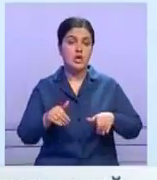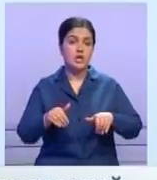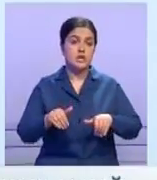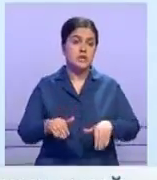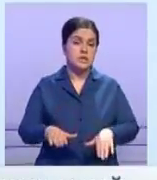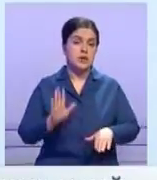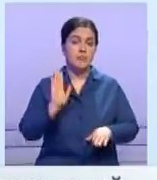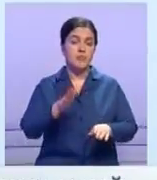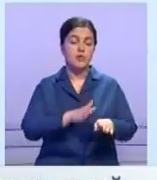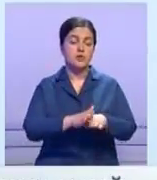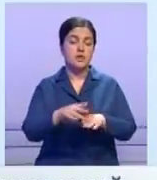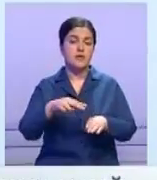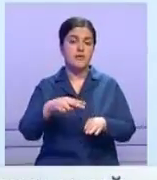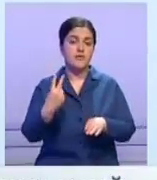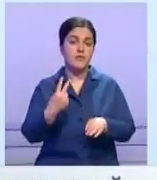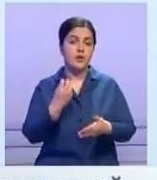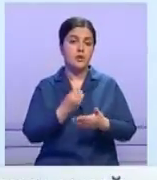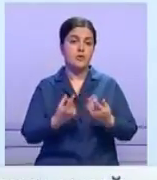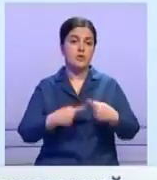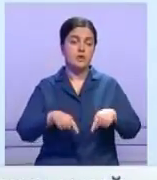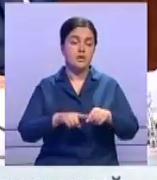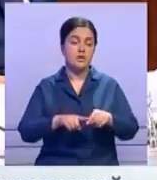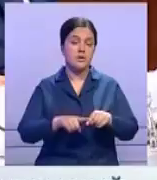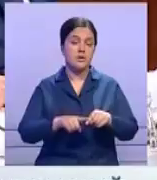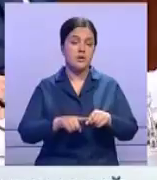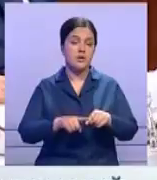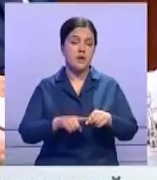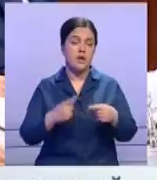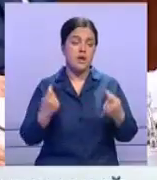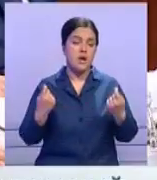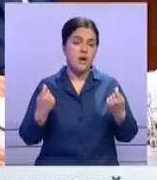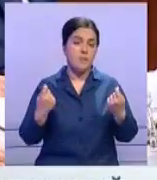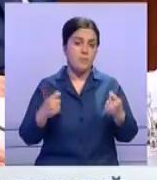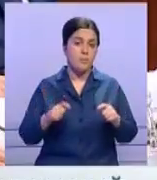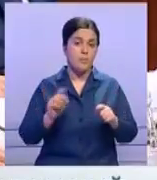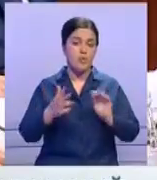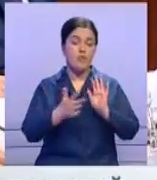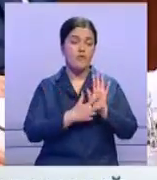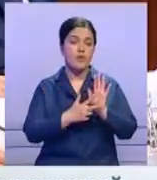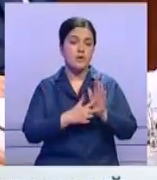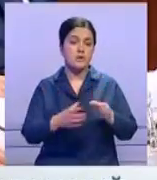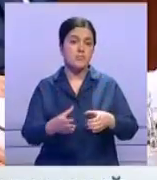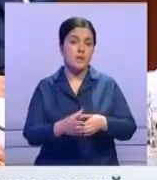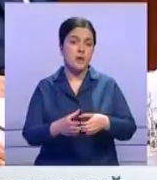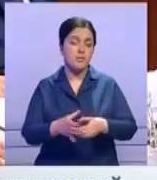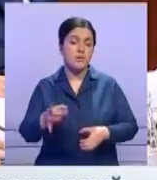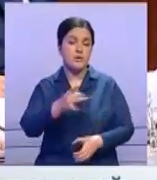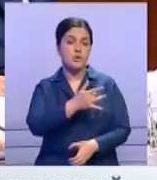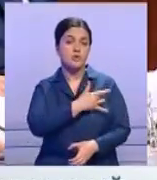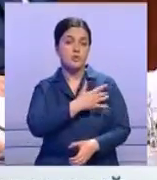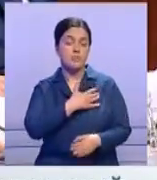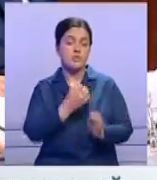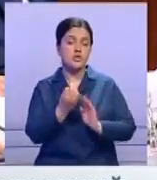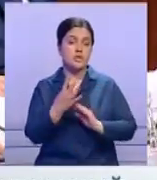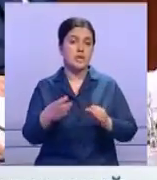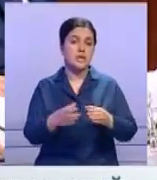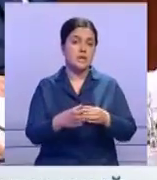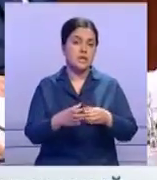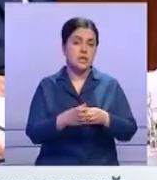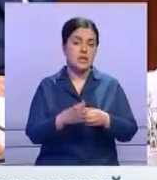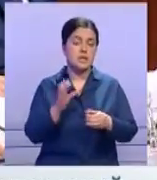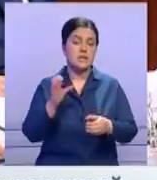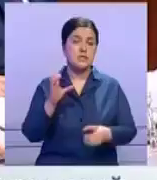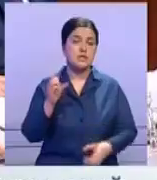способу реализации 22 активов из топ-64, в том числе 8 компаний республиканской собственности, 14 компаний ОФНБ